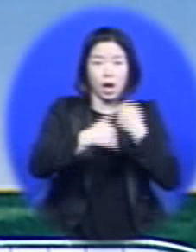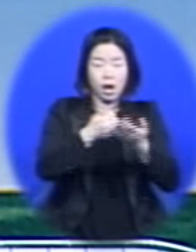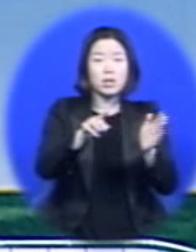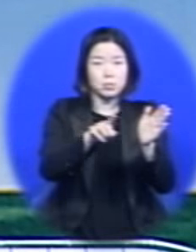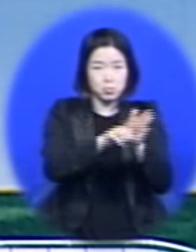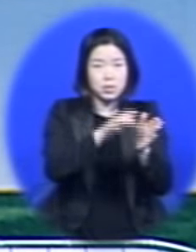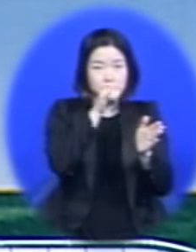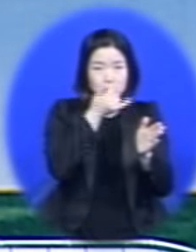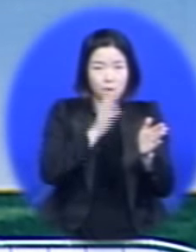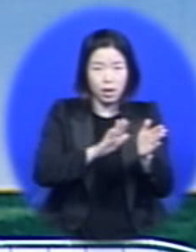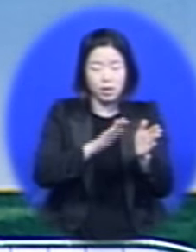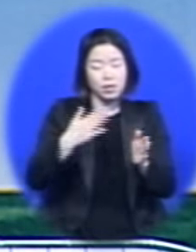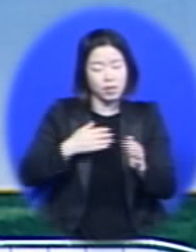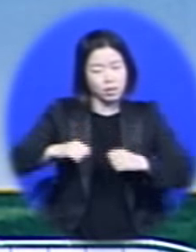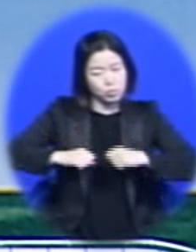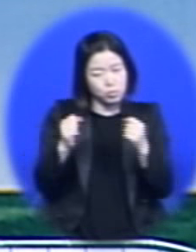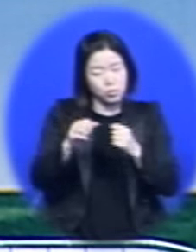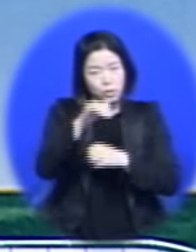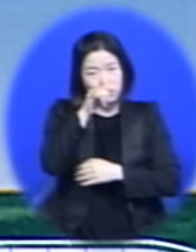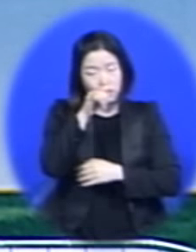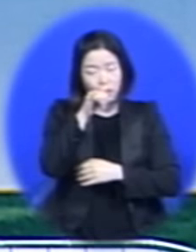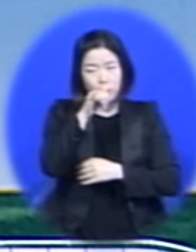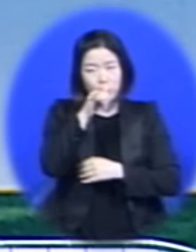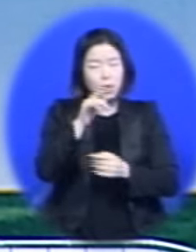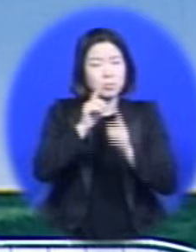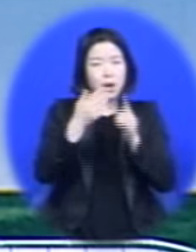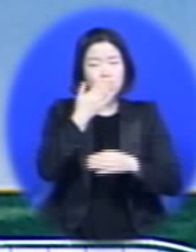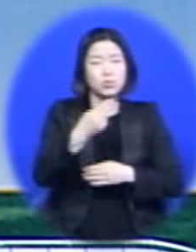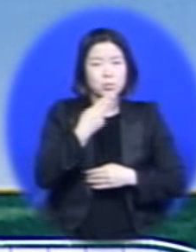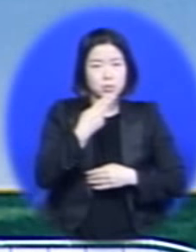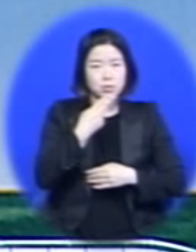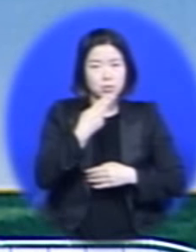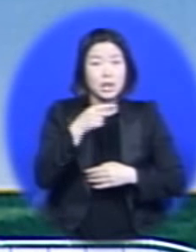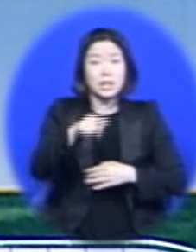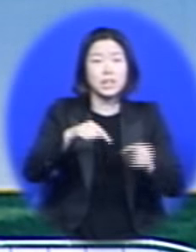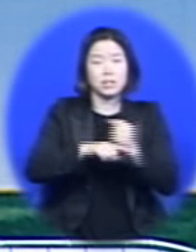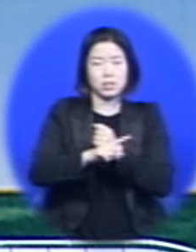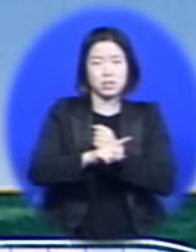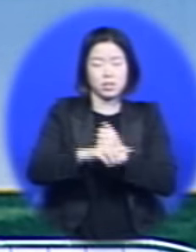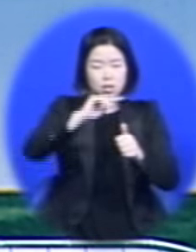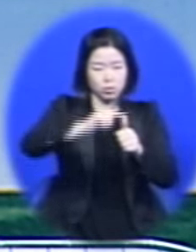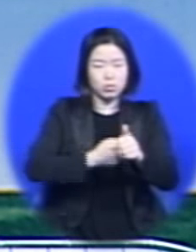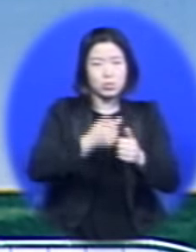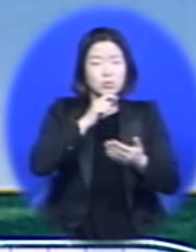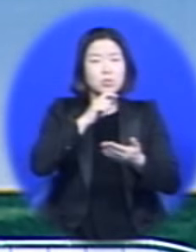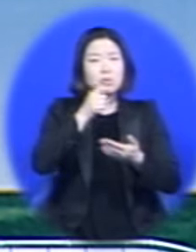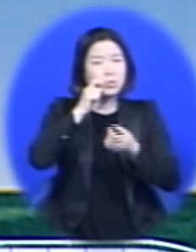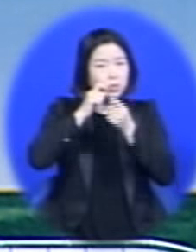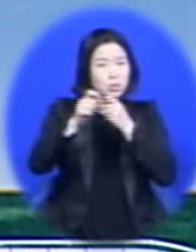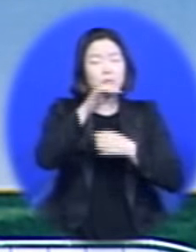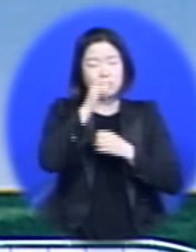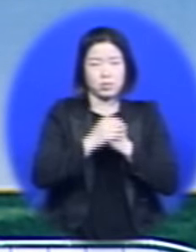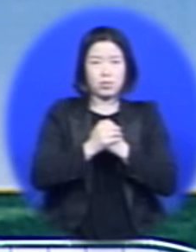있다고는 말할 수가 없어. 그 말은 스스로 속고 있는 것입니다. 여러분, 믿음은 순종하게